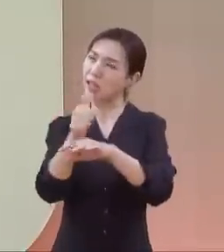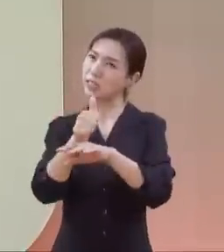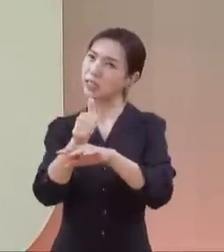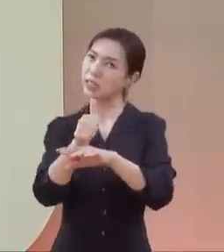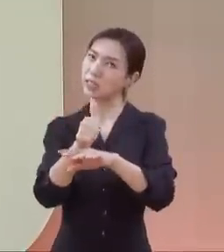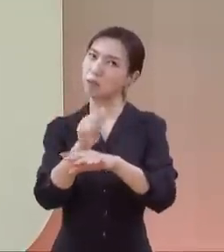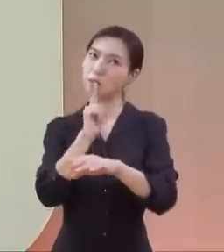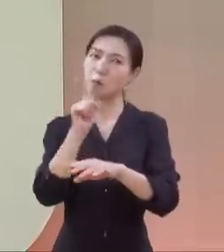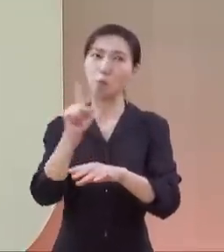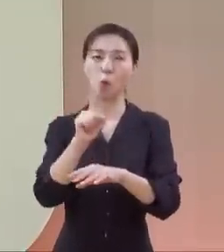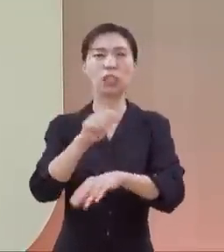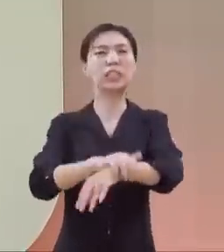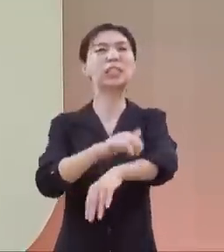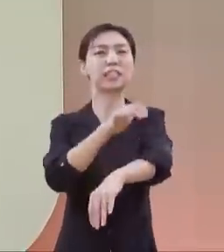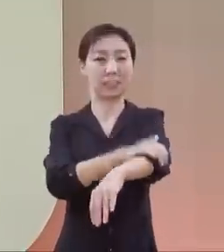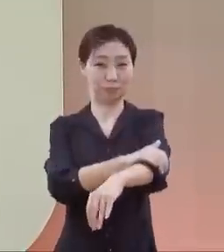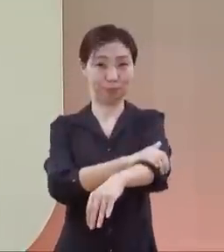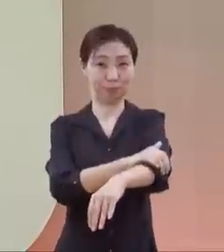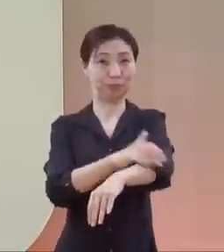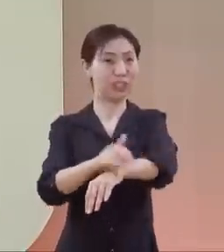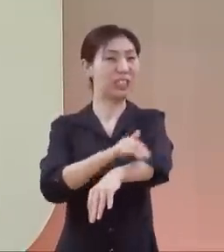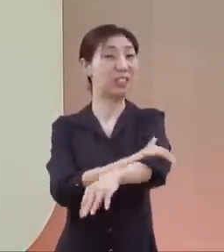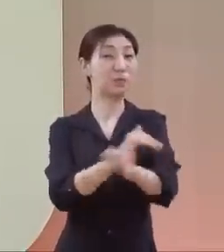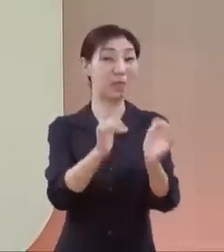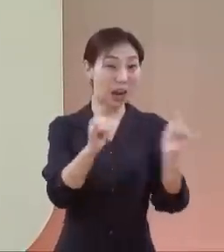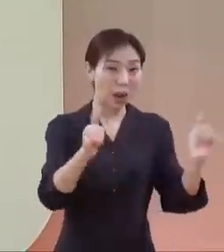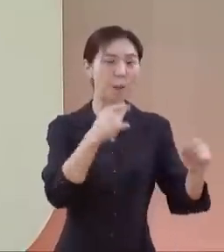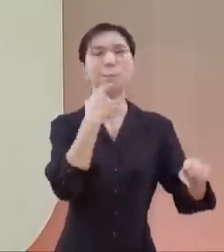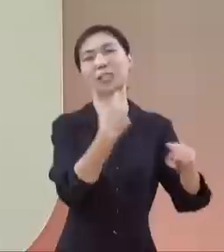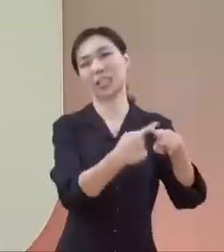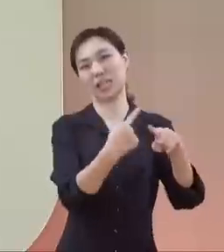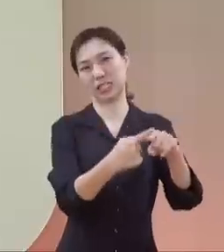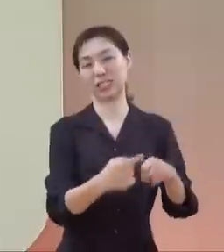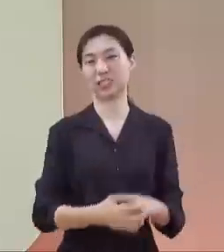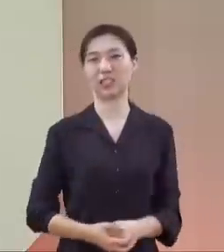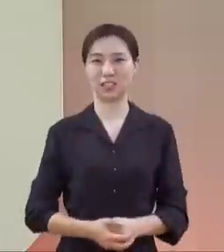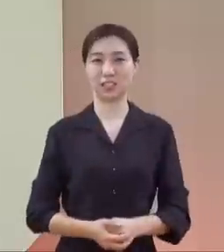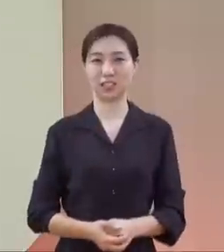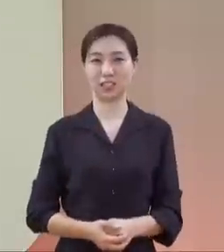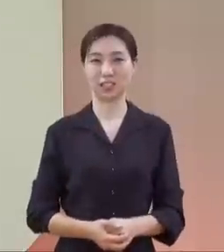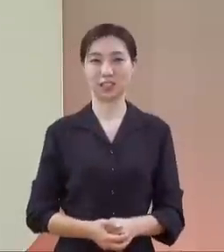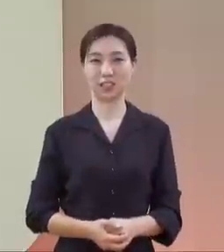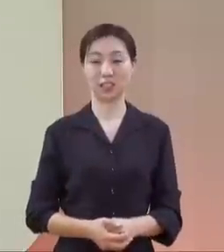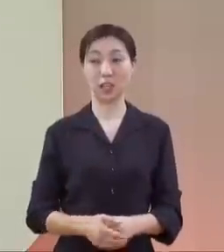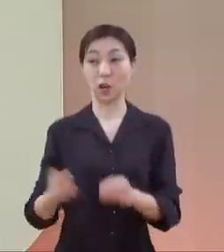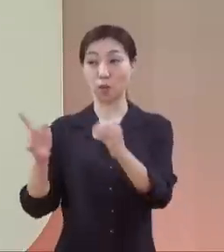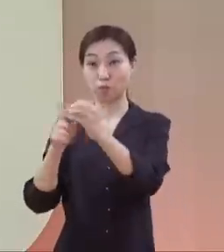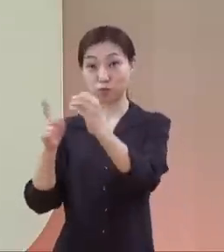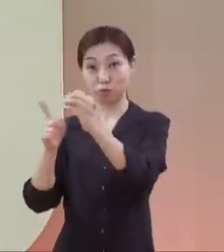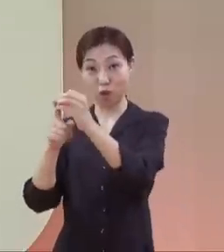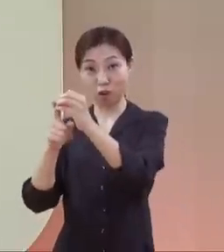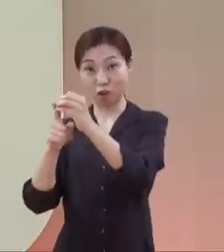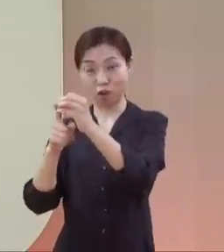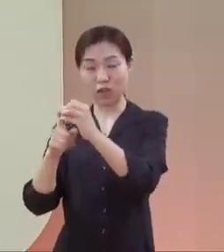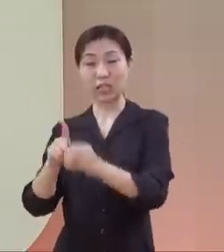전에 그렇게 인턴 생활을 하는 그런 행자 생활이라는 행자라는 그 시기가 있습니다 보통